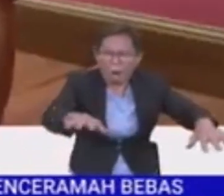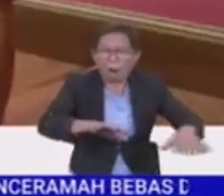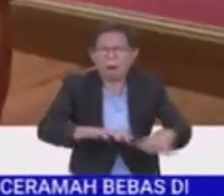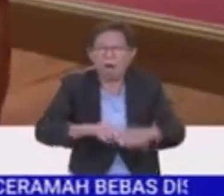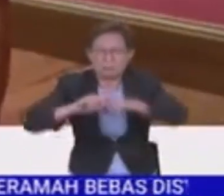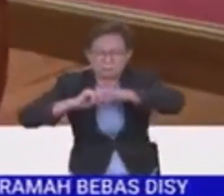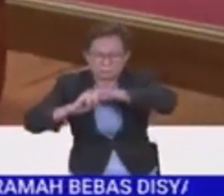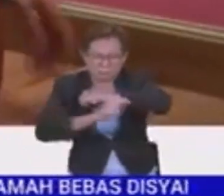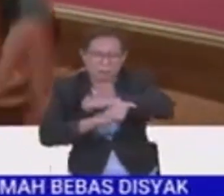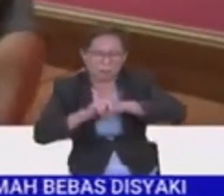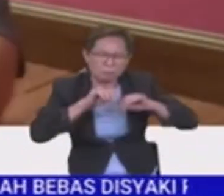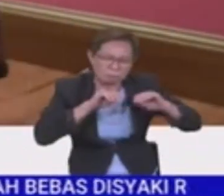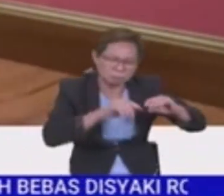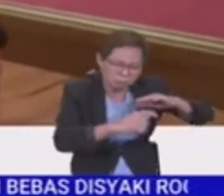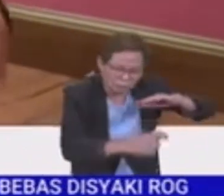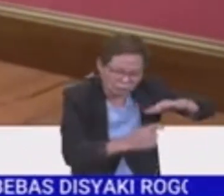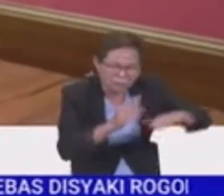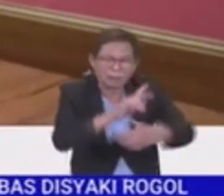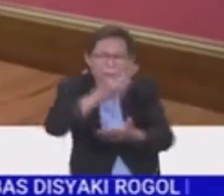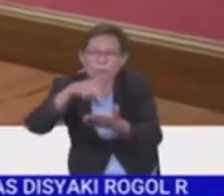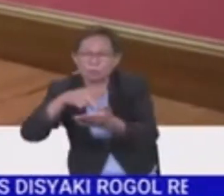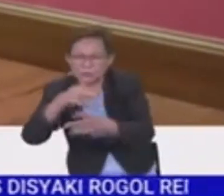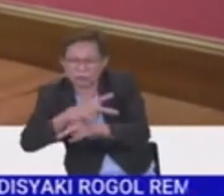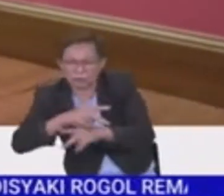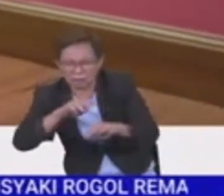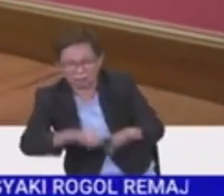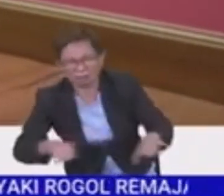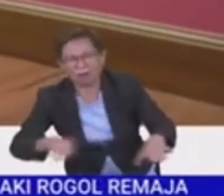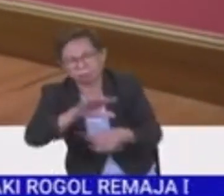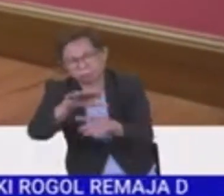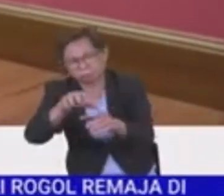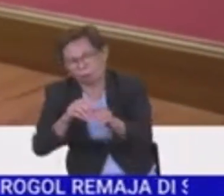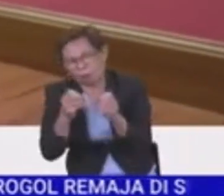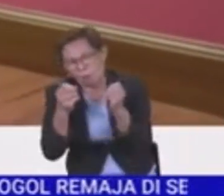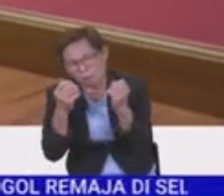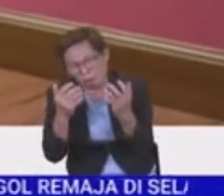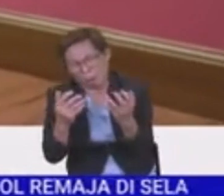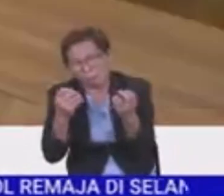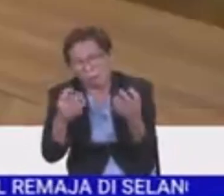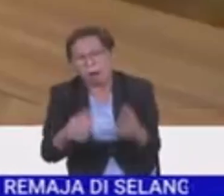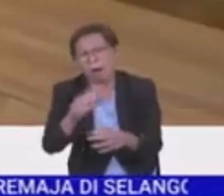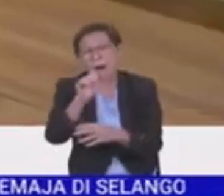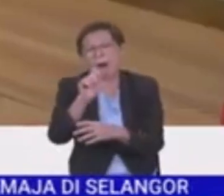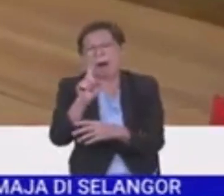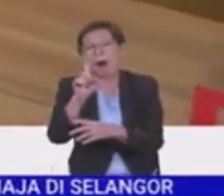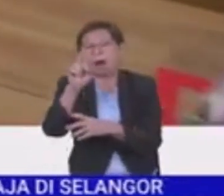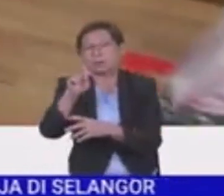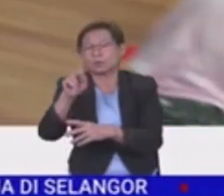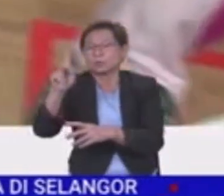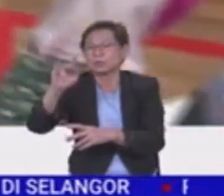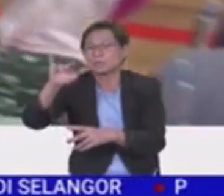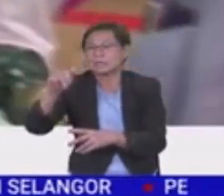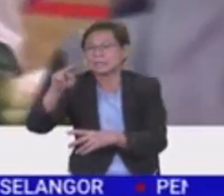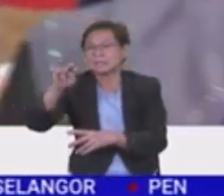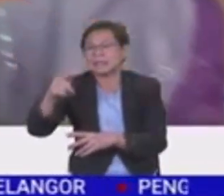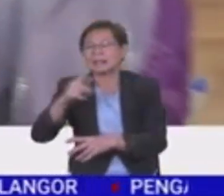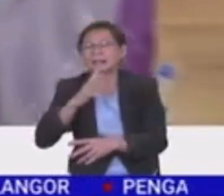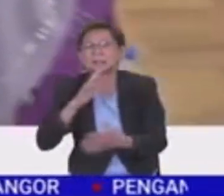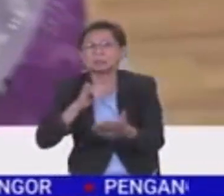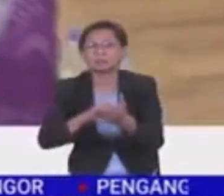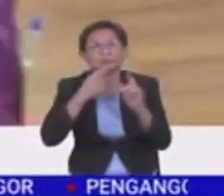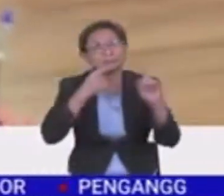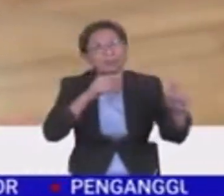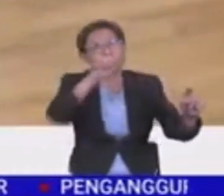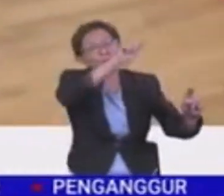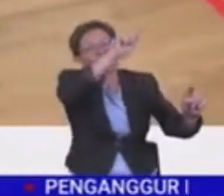Taman Asuhan karena akan atas keadaan pusat jagaan kanak-kanak pete jadinya juga add-on Kijang berkata demikian ketika menjawab pertanyaan